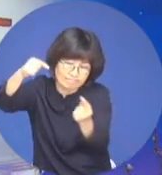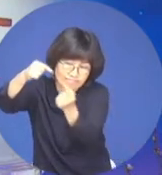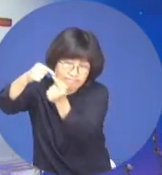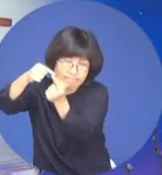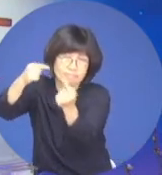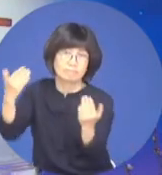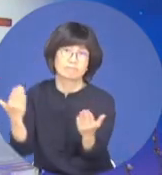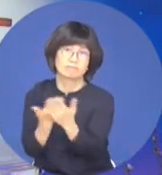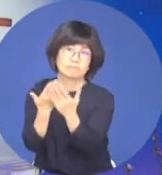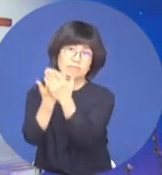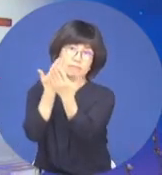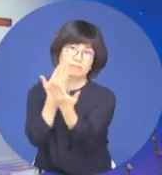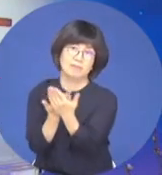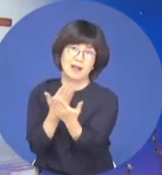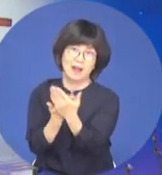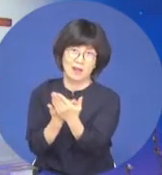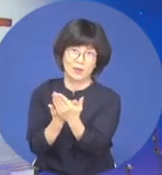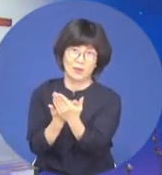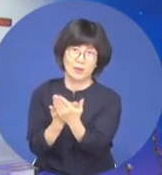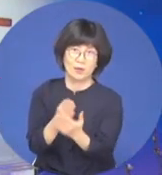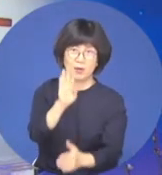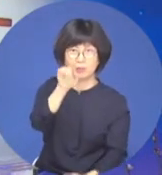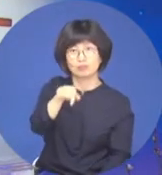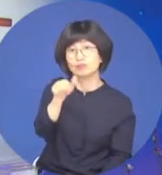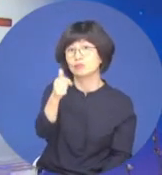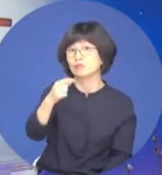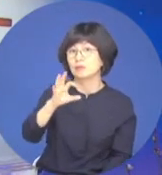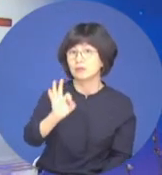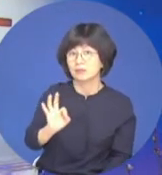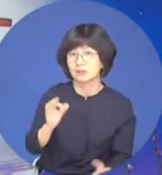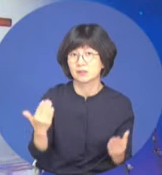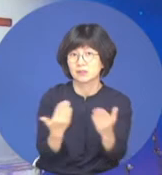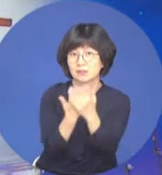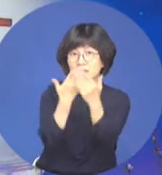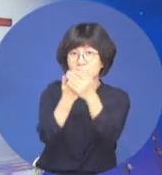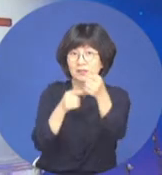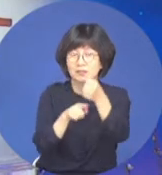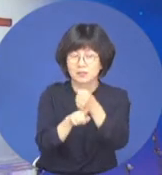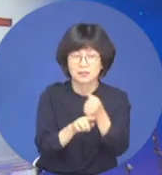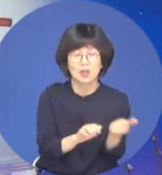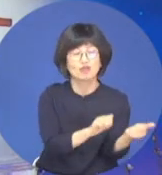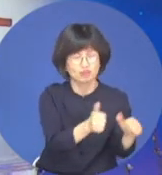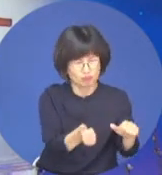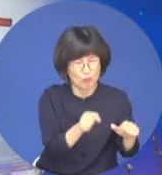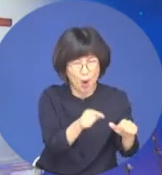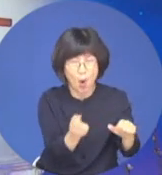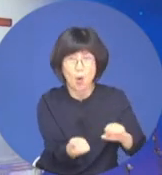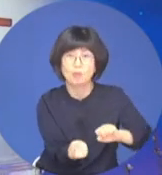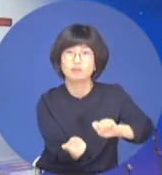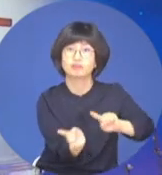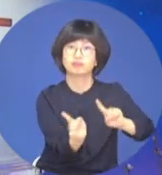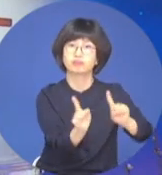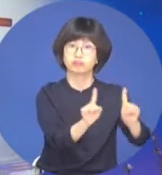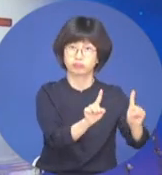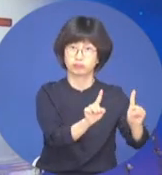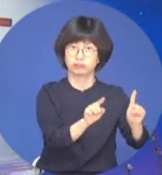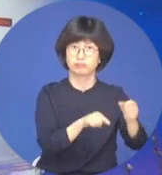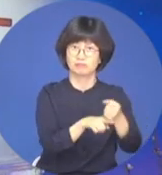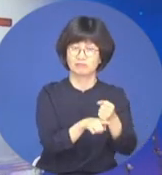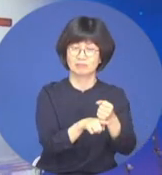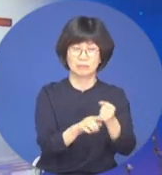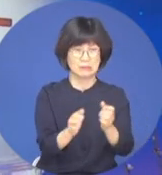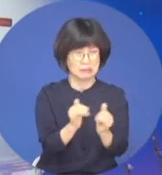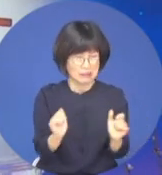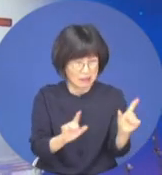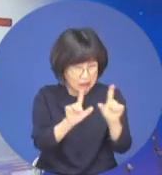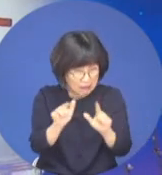부흥케. 부흥이라는 말이요, 성경에서는 죽은 데서 사는 것을 가리켜요. 사업이 무너졌습니까? 사업이